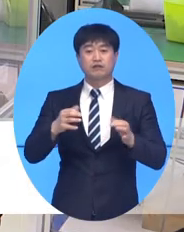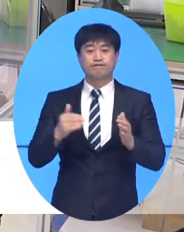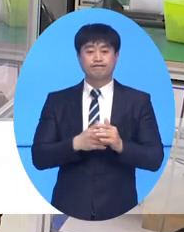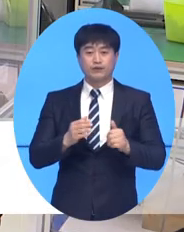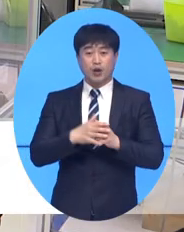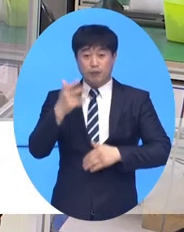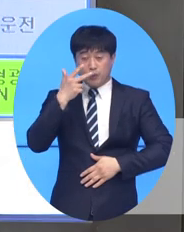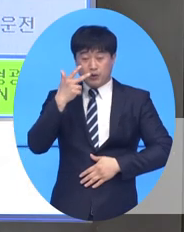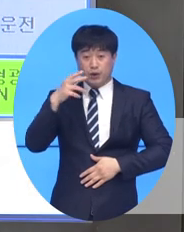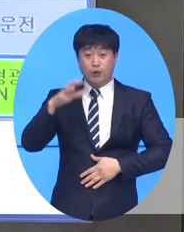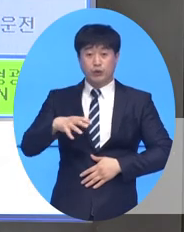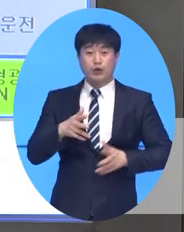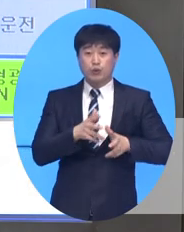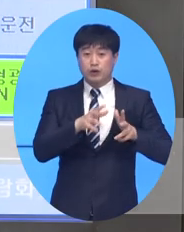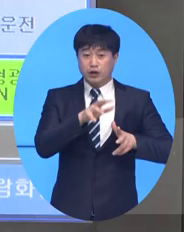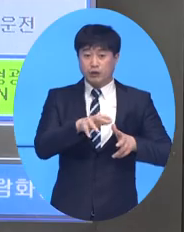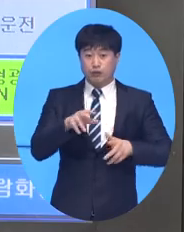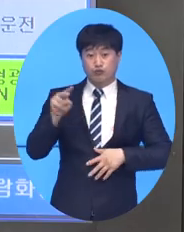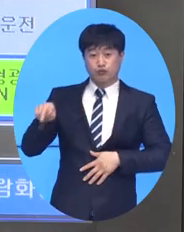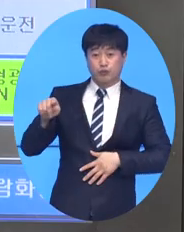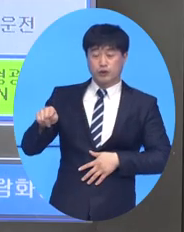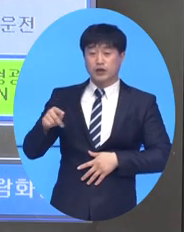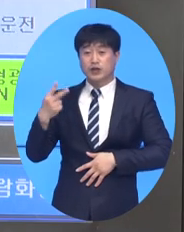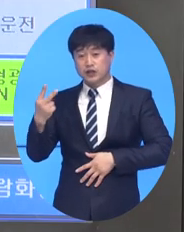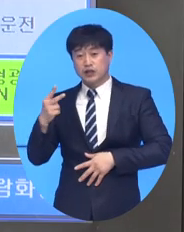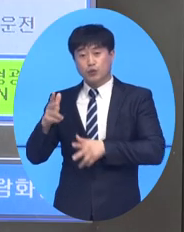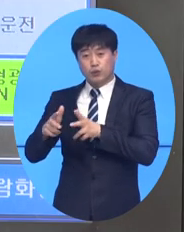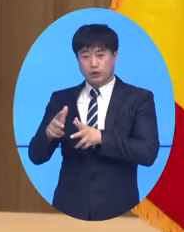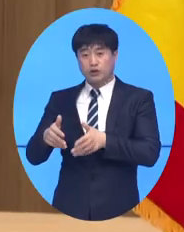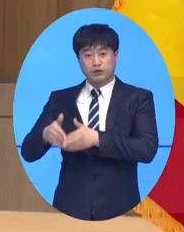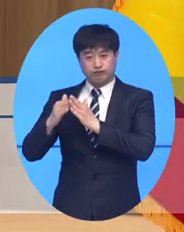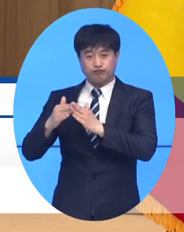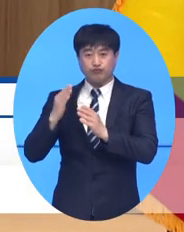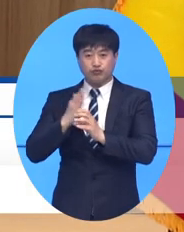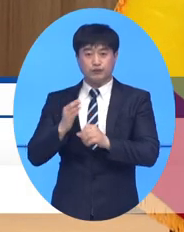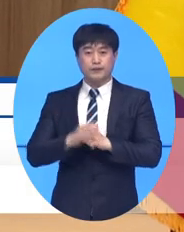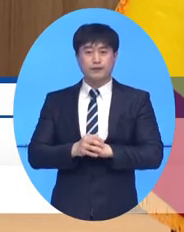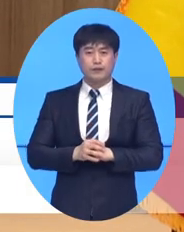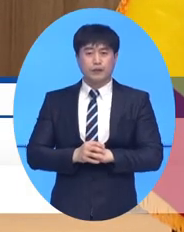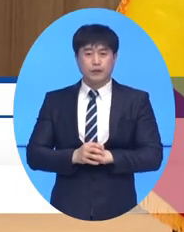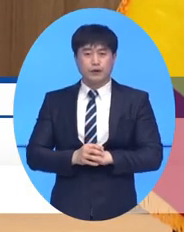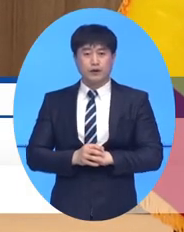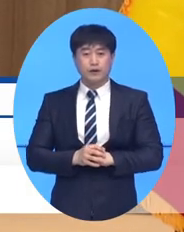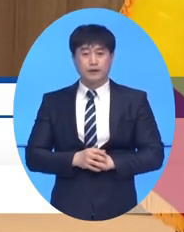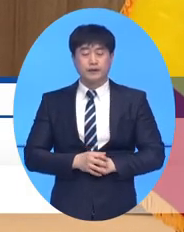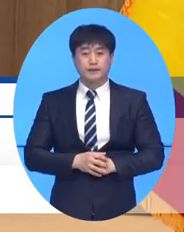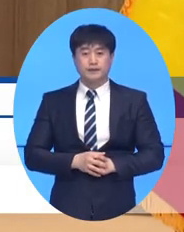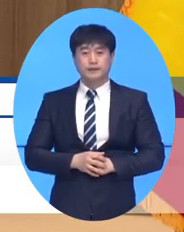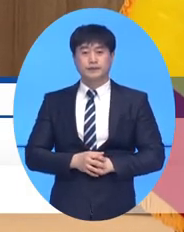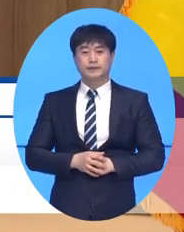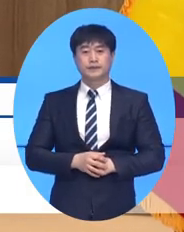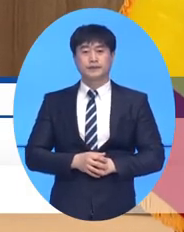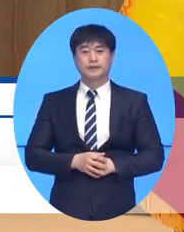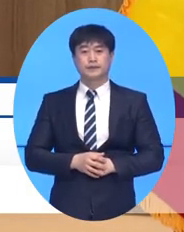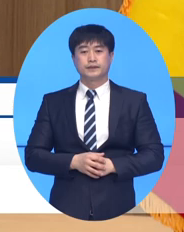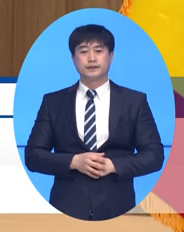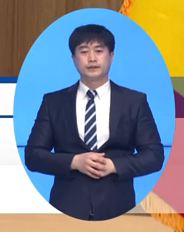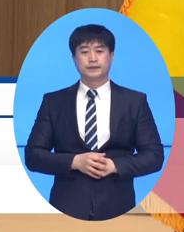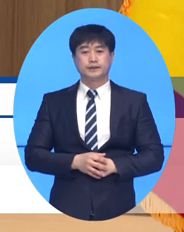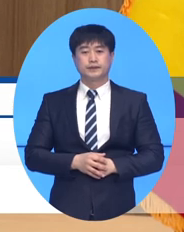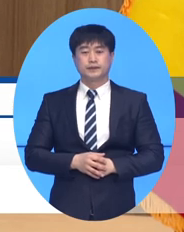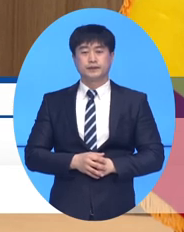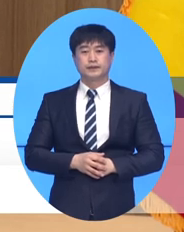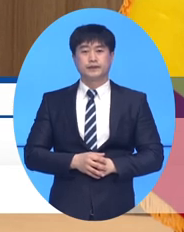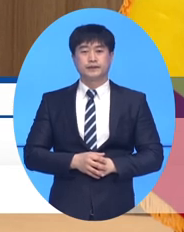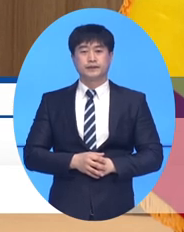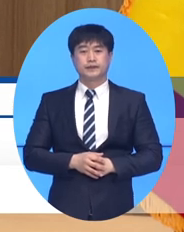본관과 1공장이 위치해 있고 옆에 2공장을 추가 조성합니다. The world overall is facing a lot of, let's